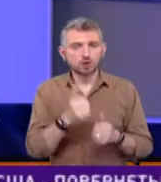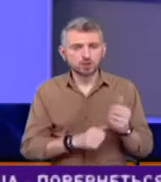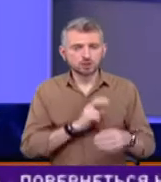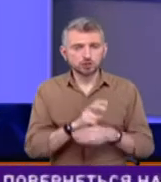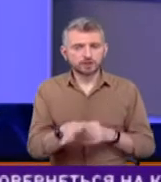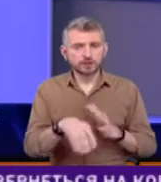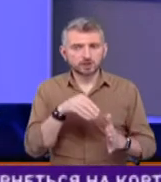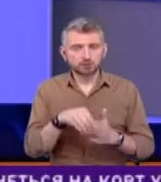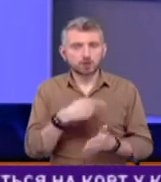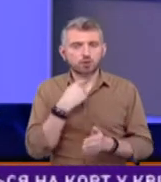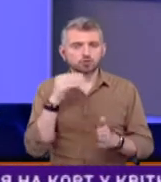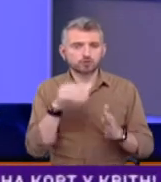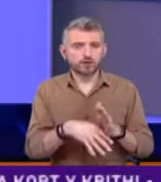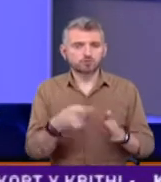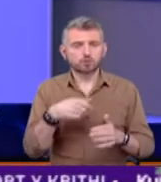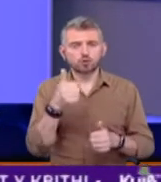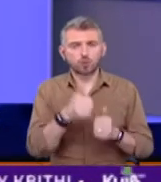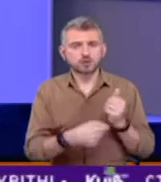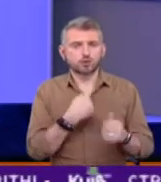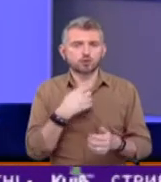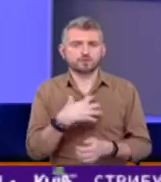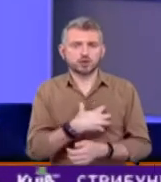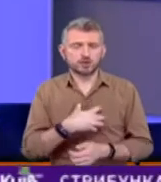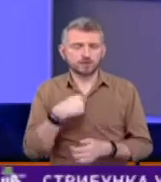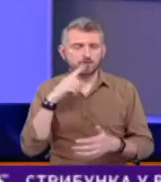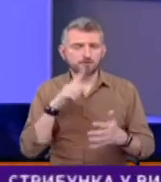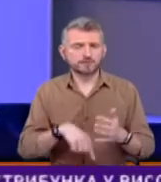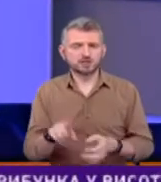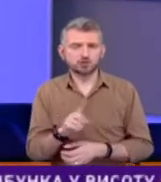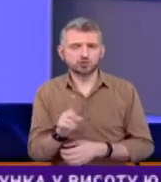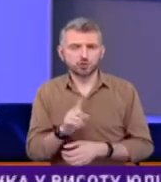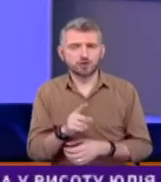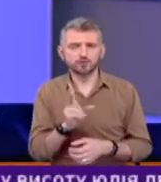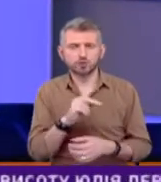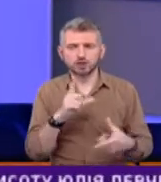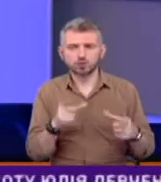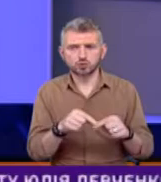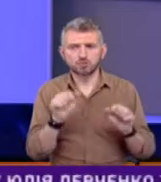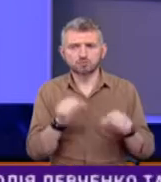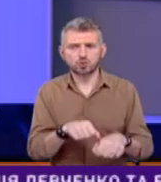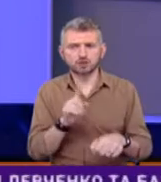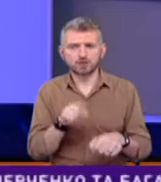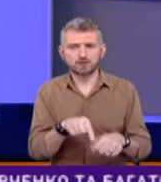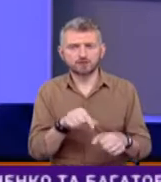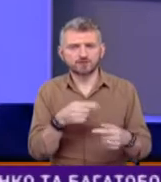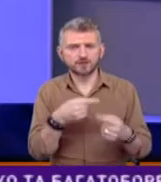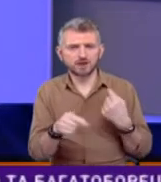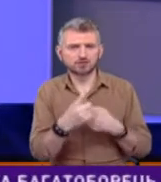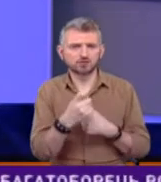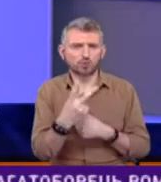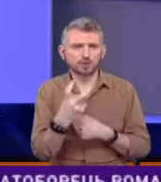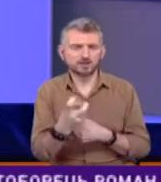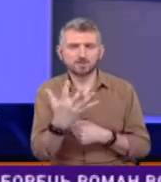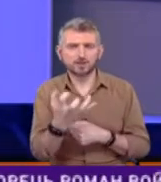на вибори і голосував, бо кожен голос важливий. Абсолютно. Я впевнений, що в другий тур можуть навіть відділяти 100, 200